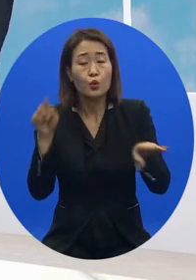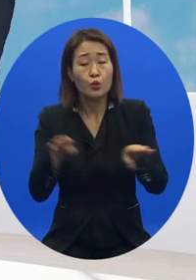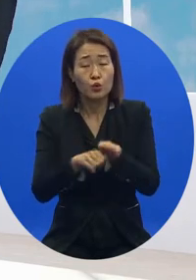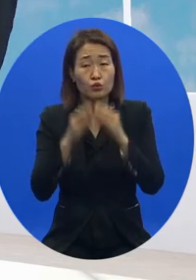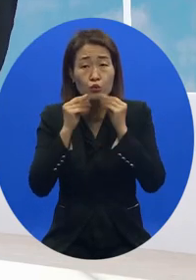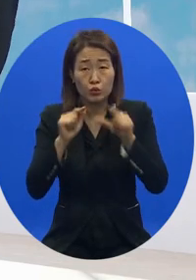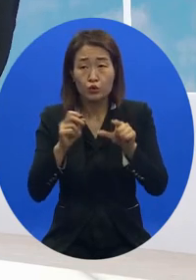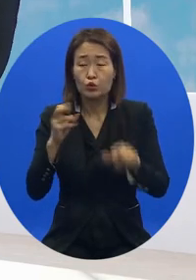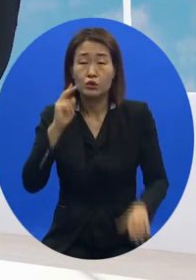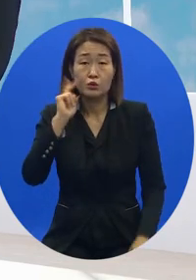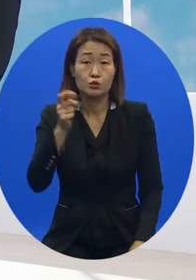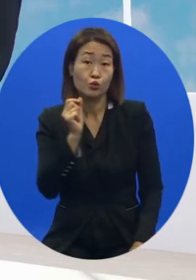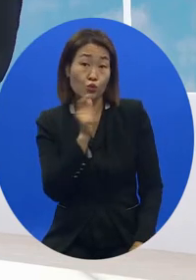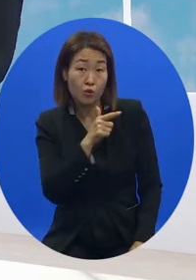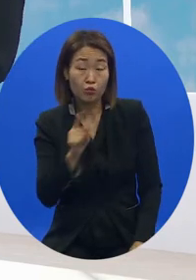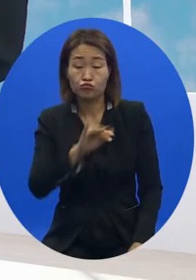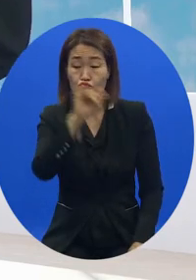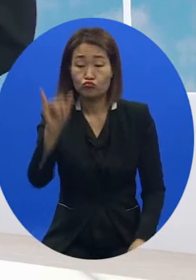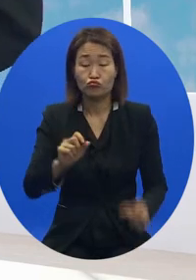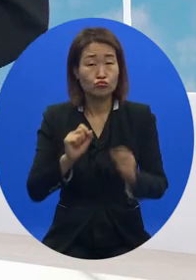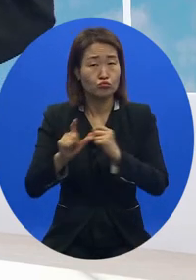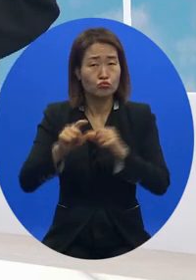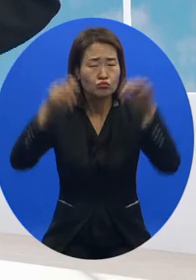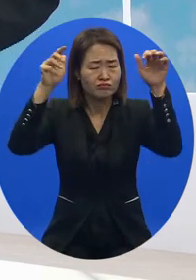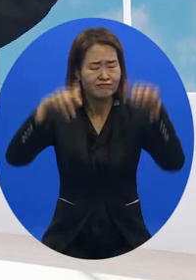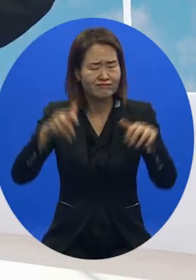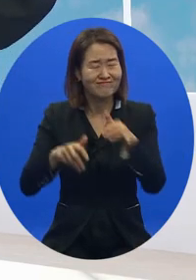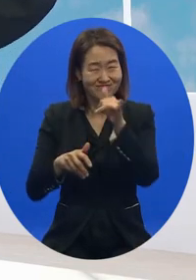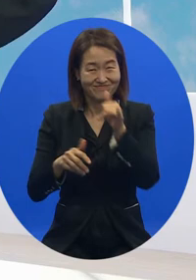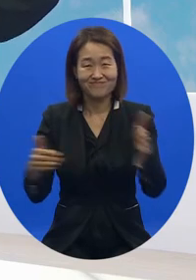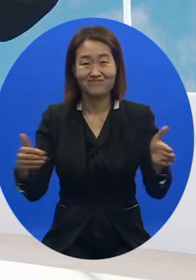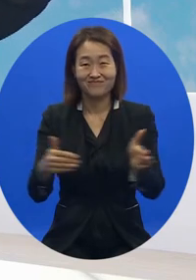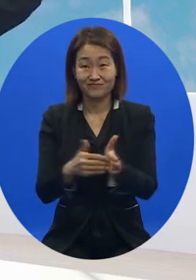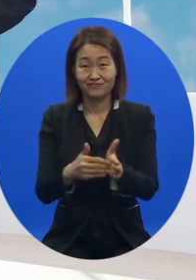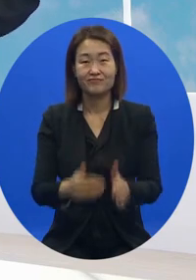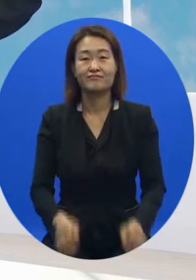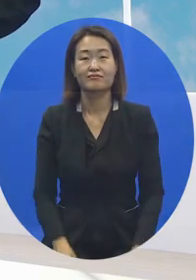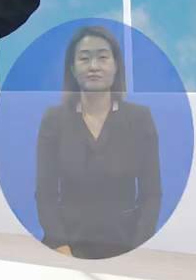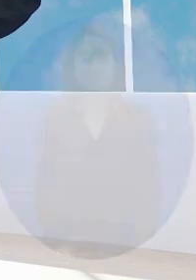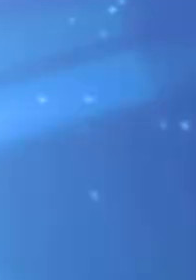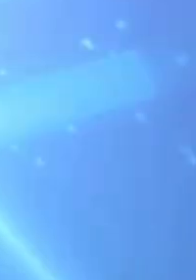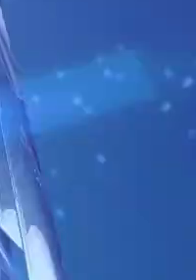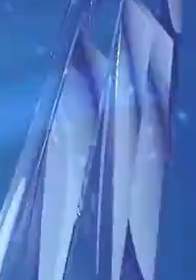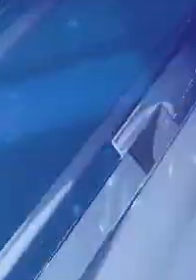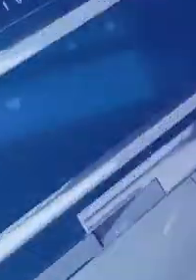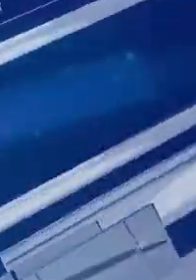토요일과 다음 주 월요일에는 전국 대부분 지역에 비 예보가 있습니다. 날씨였습니다. 네,